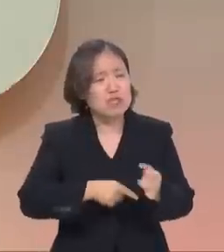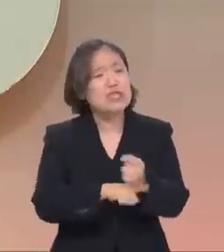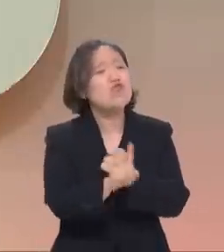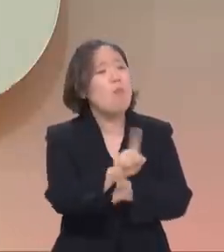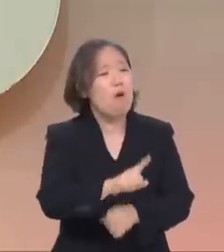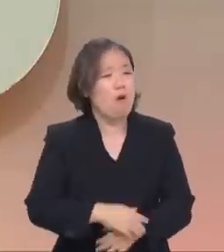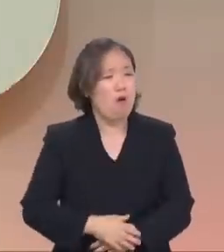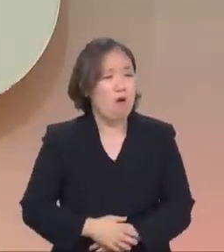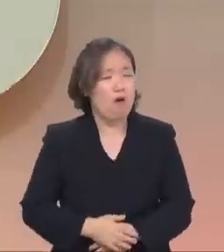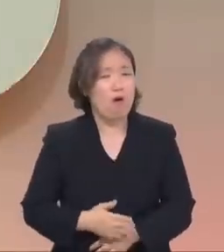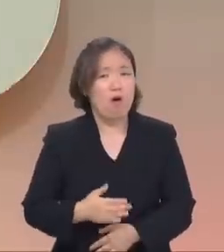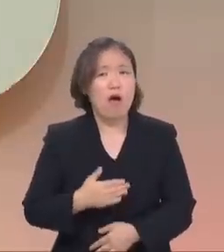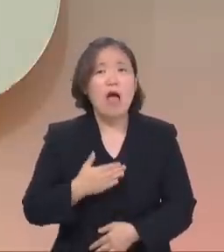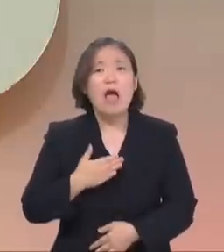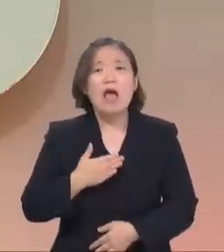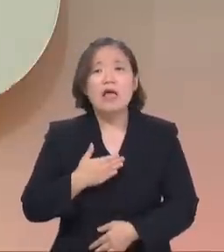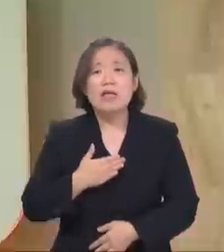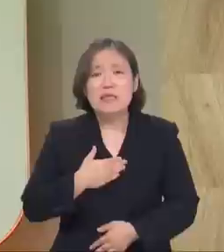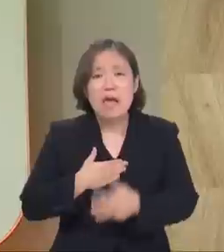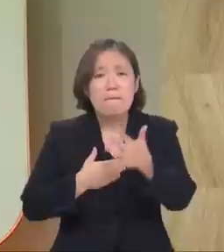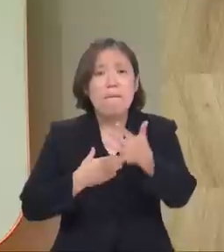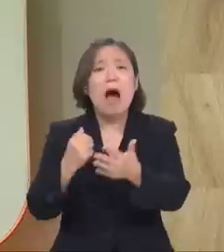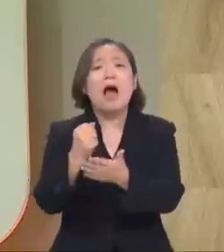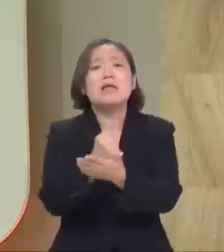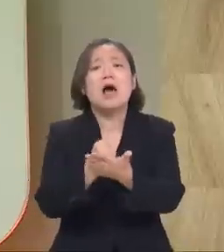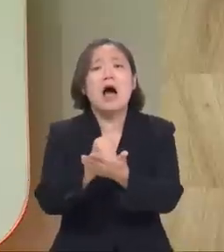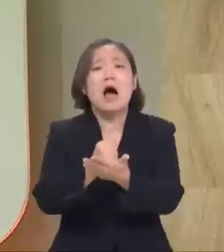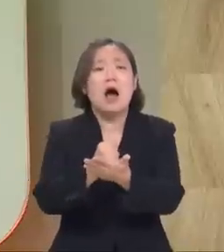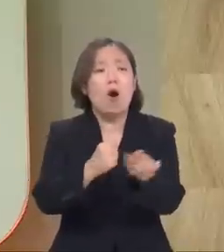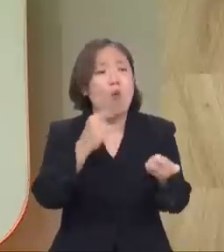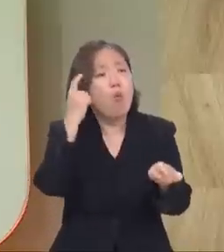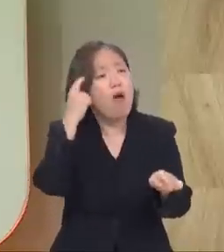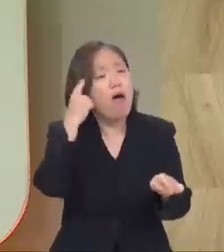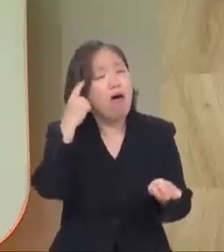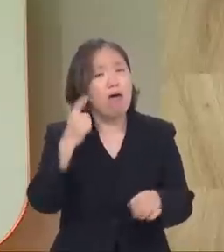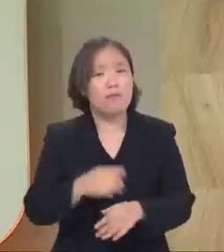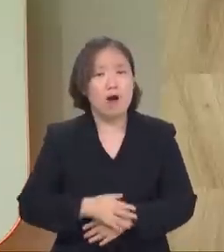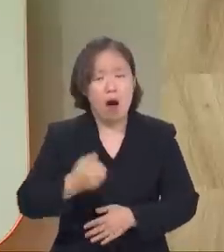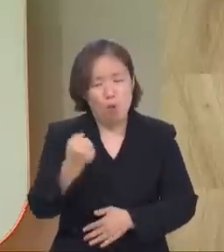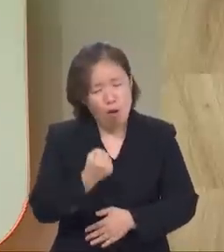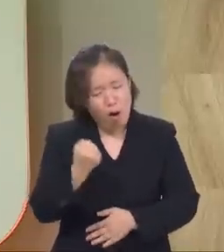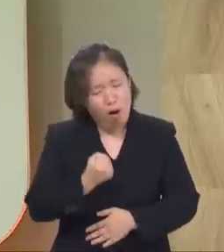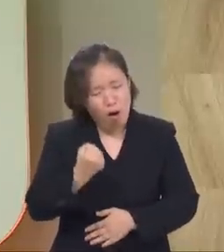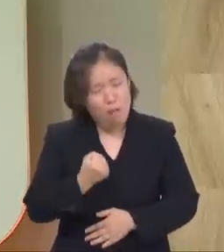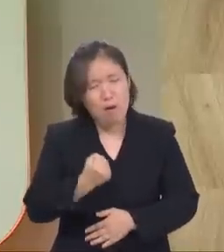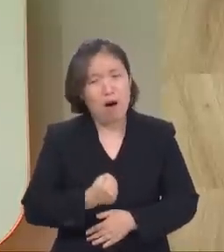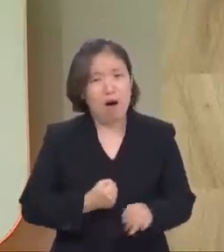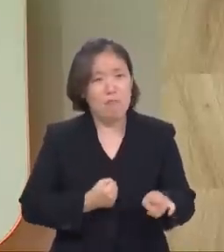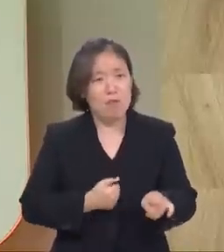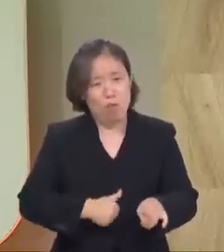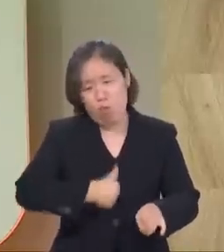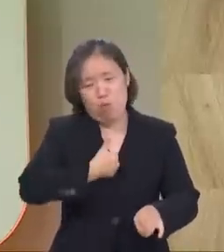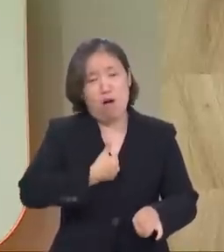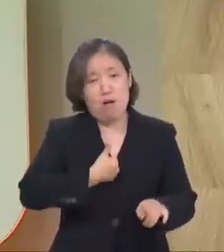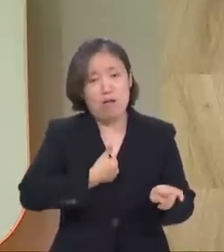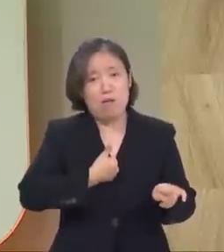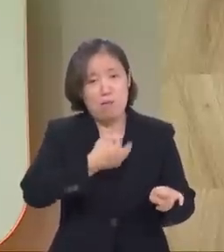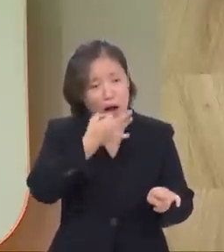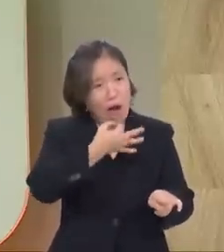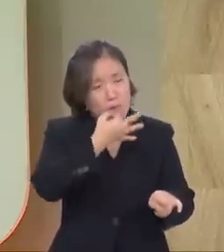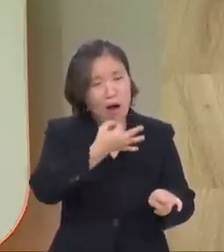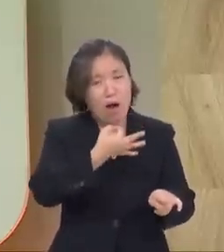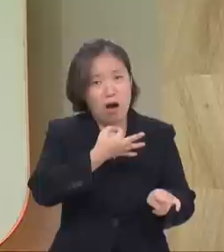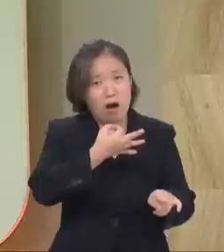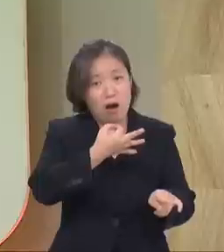제 팔자가 왜 이렇습니까 그렇게 부처님 앞에서 관세음보살님 앞에서 그 불단 앞에서